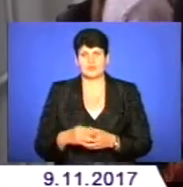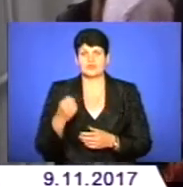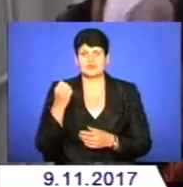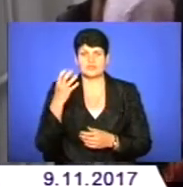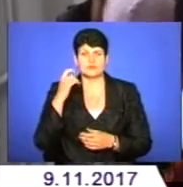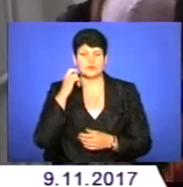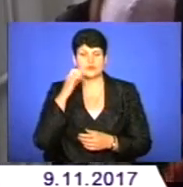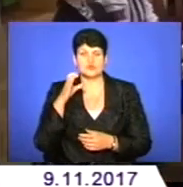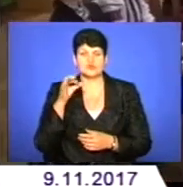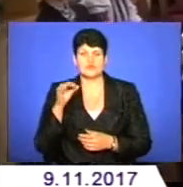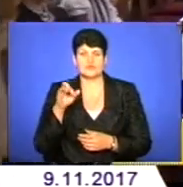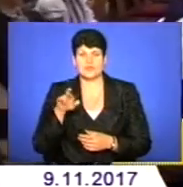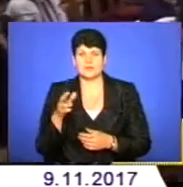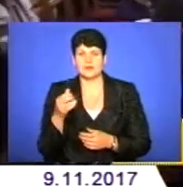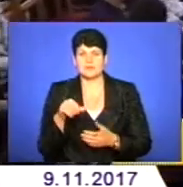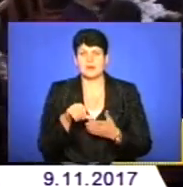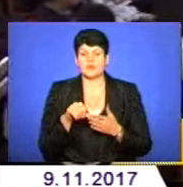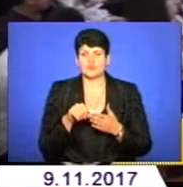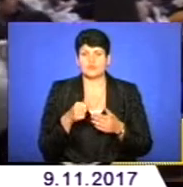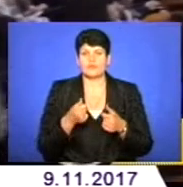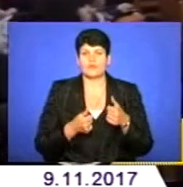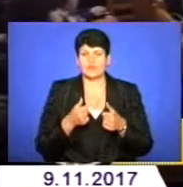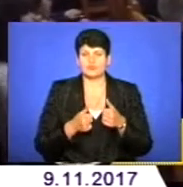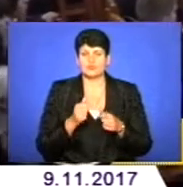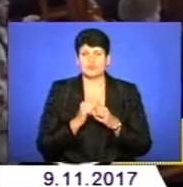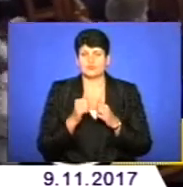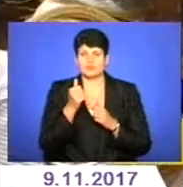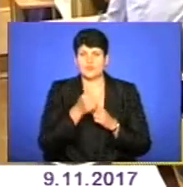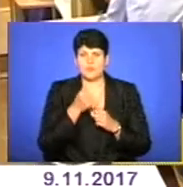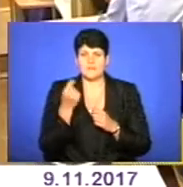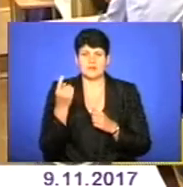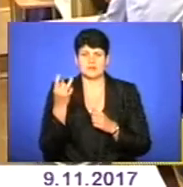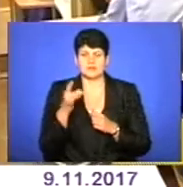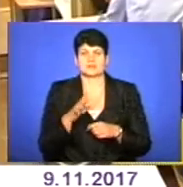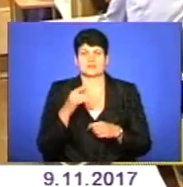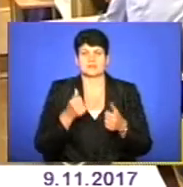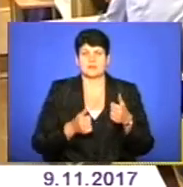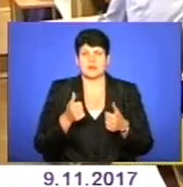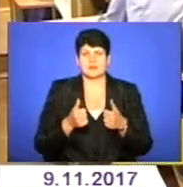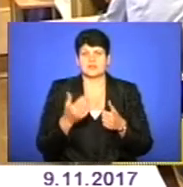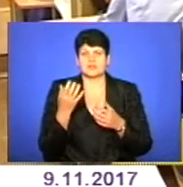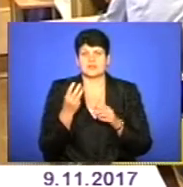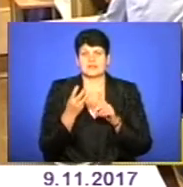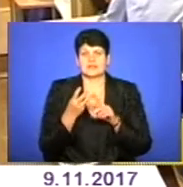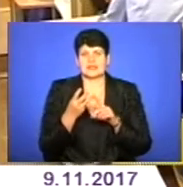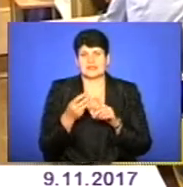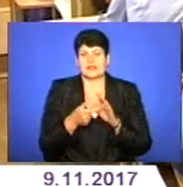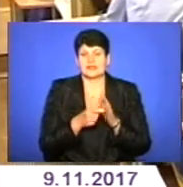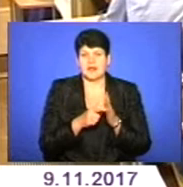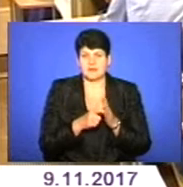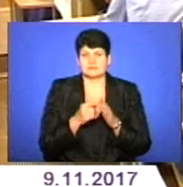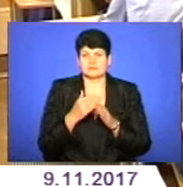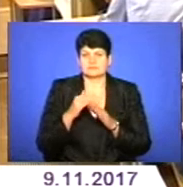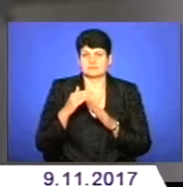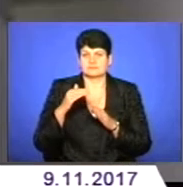14-річна Софія бере участь у конкурсі імені Петра Яцика щорічно. Вперше змагалася із знавцями української мови ще в 3 класі. З того часу